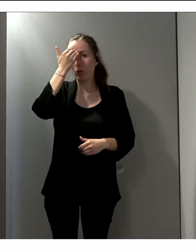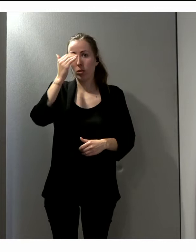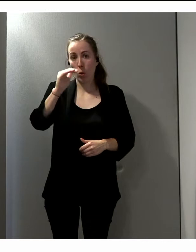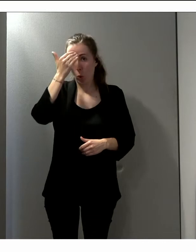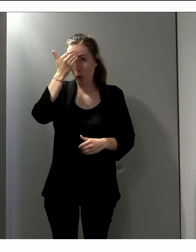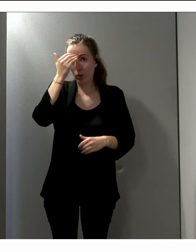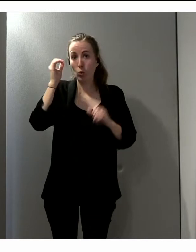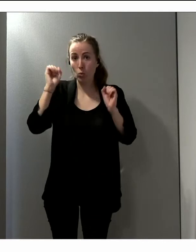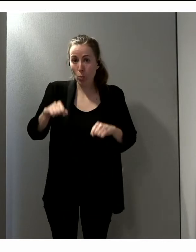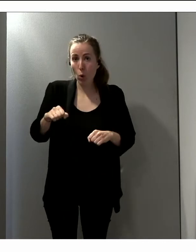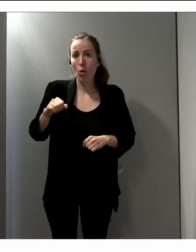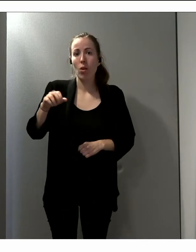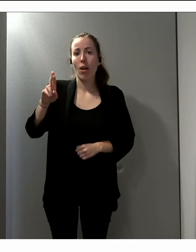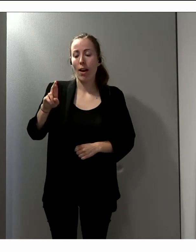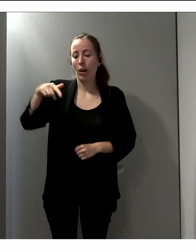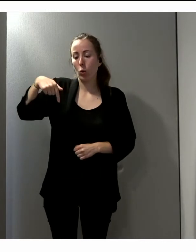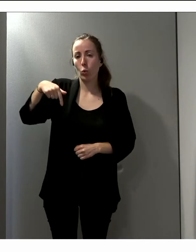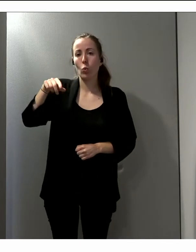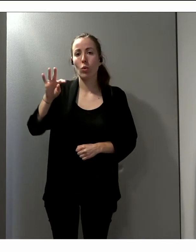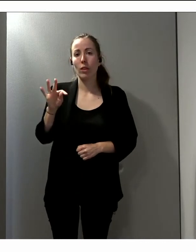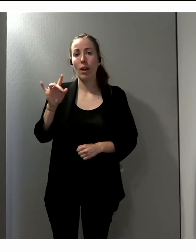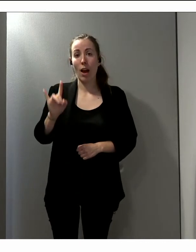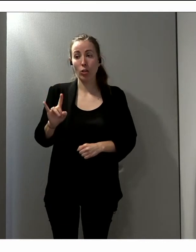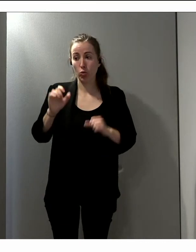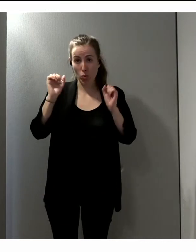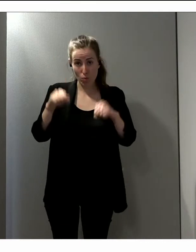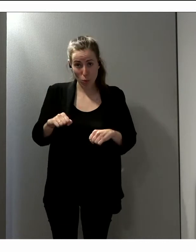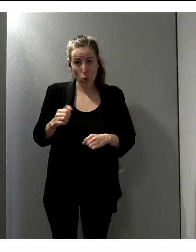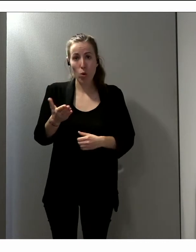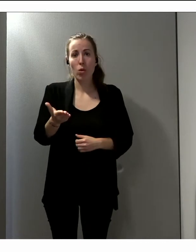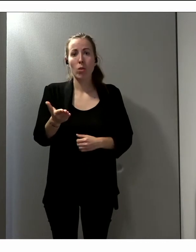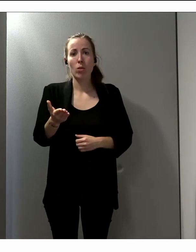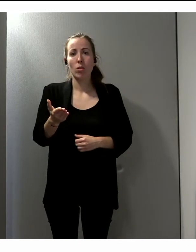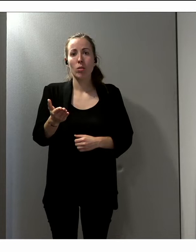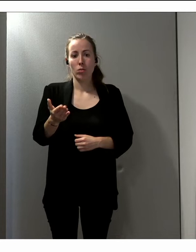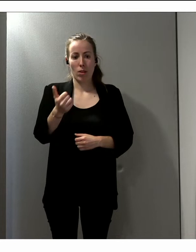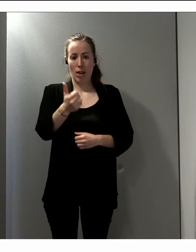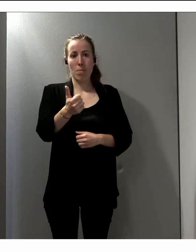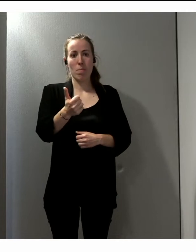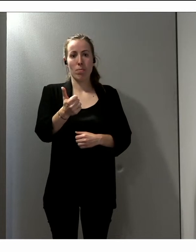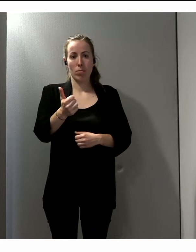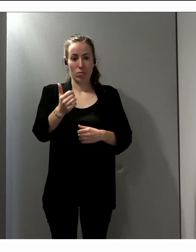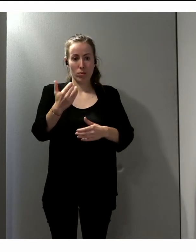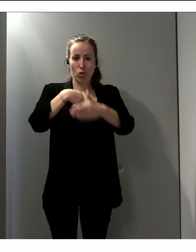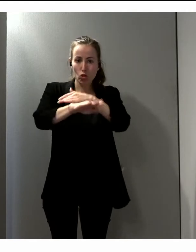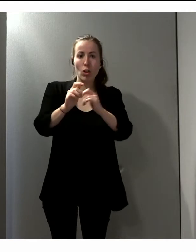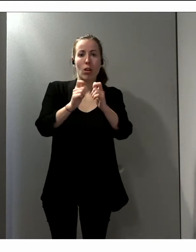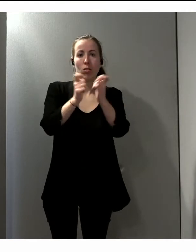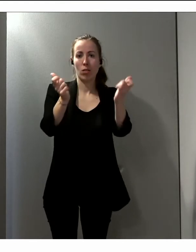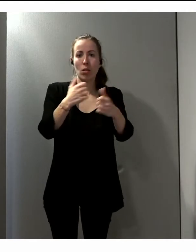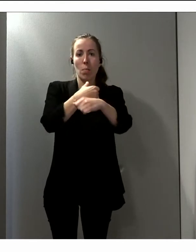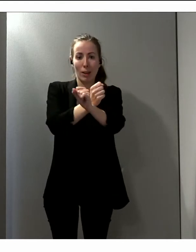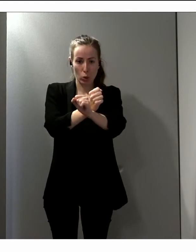avoir une reconnaissance de la qualité de travailleurs handicapés, eh bien, d'avoir des réponses au sein des espaces de détention